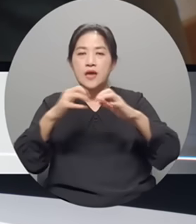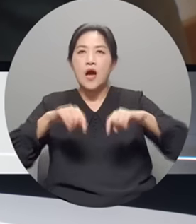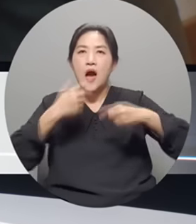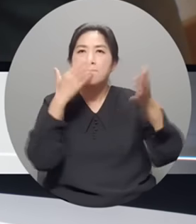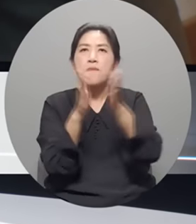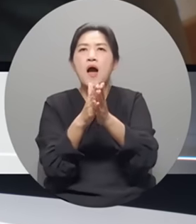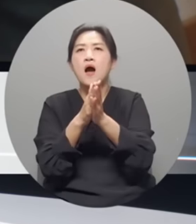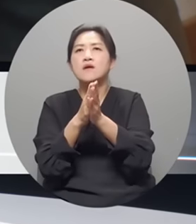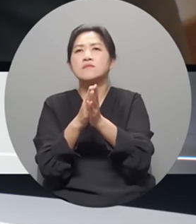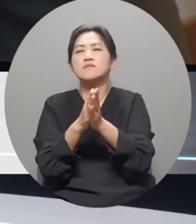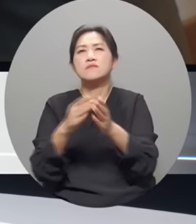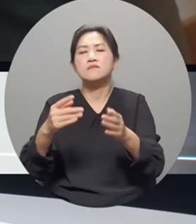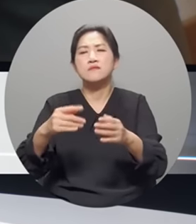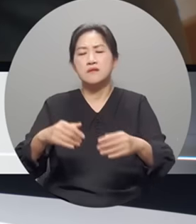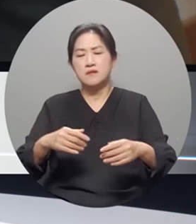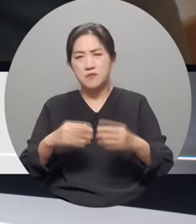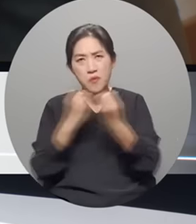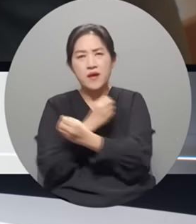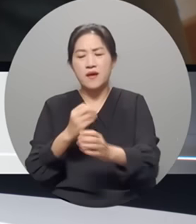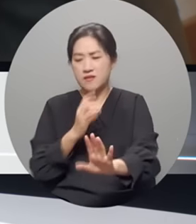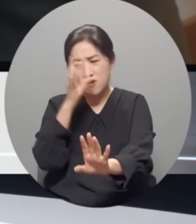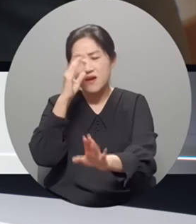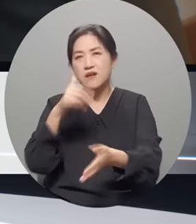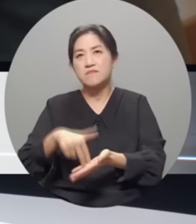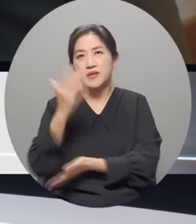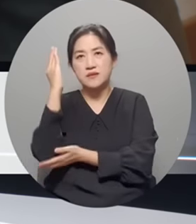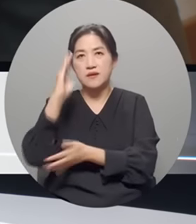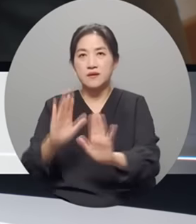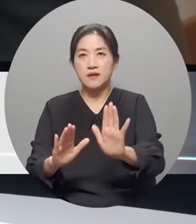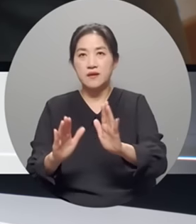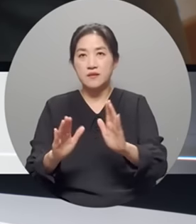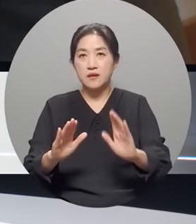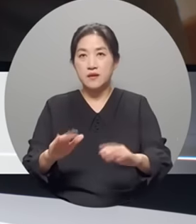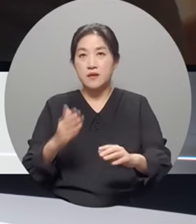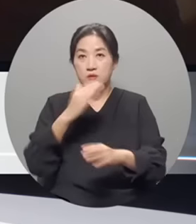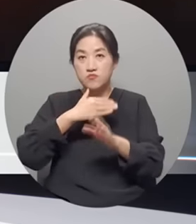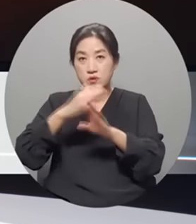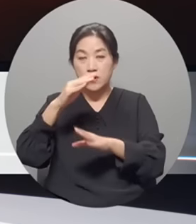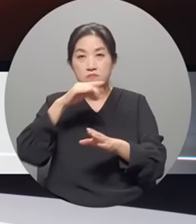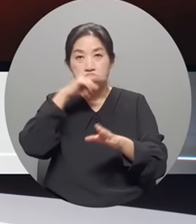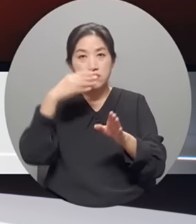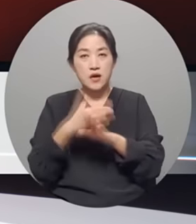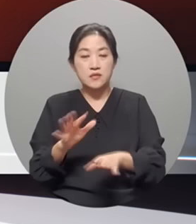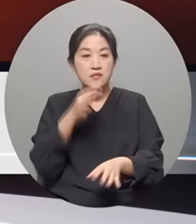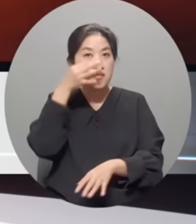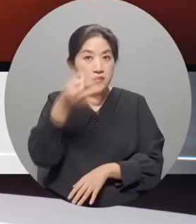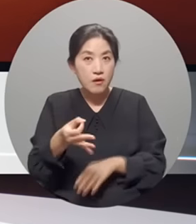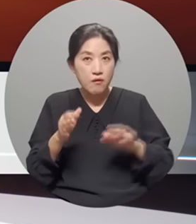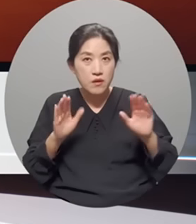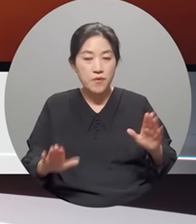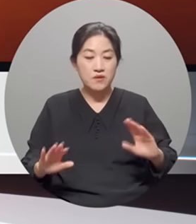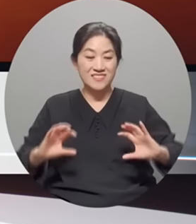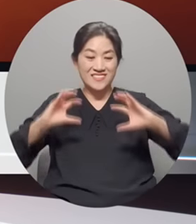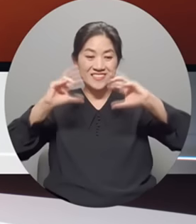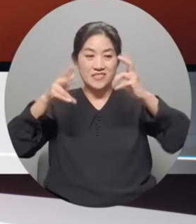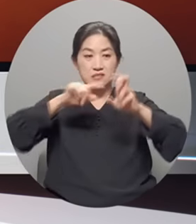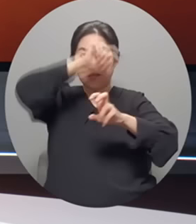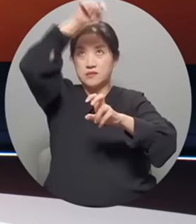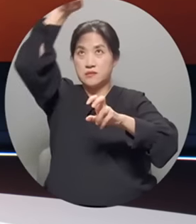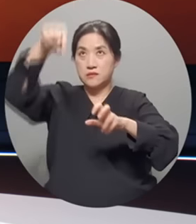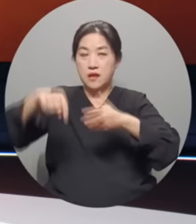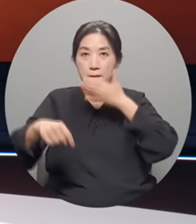있다고 강하게 비판했습니다. 이런 가운데 북한은 10개월 만에 대륙간 탄도미사일을 시험 발사했습니다.